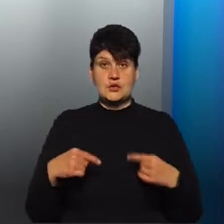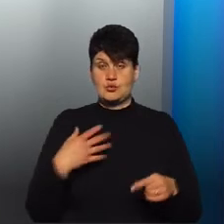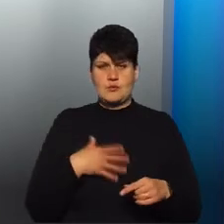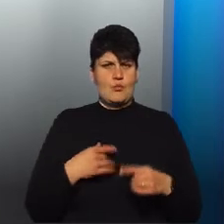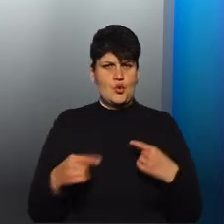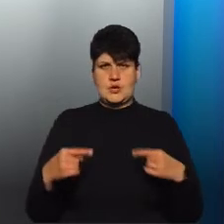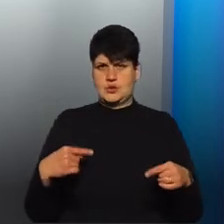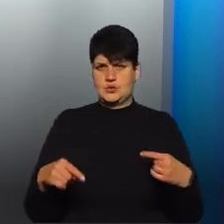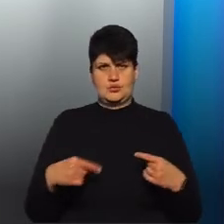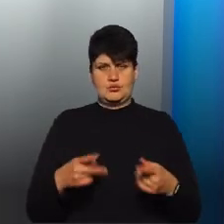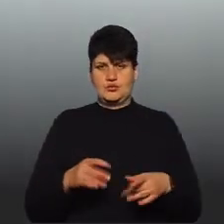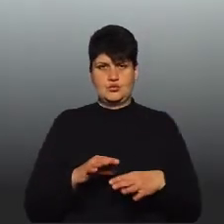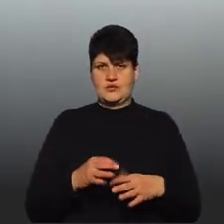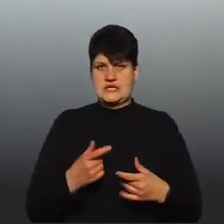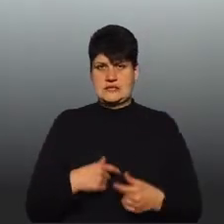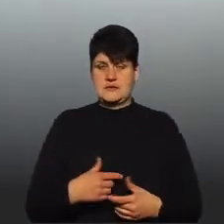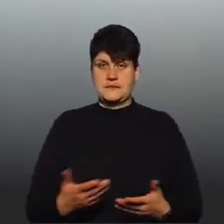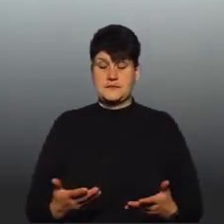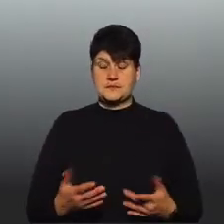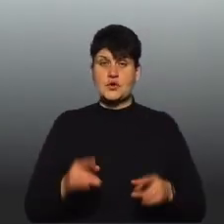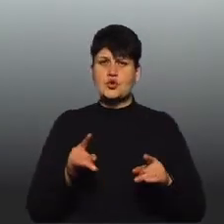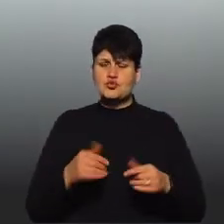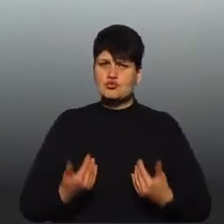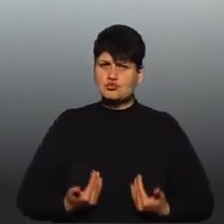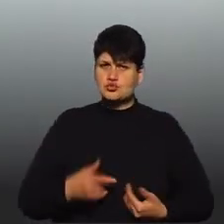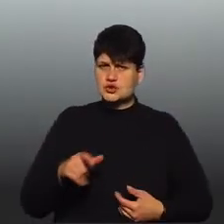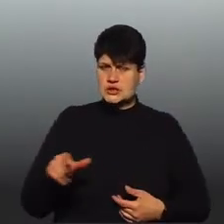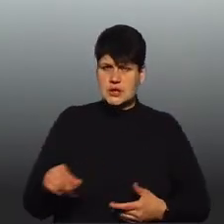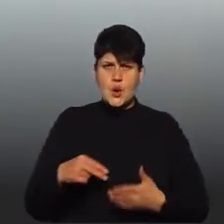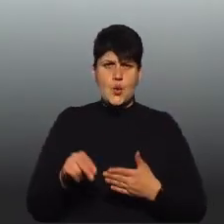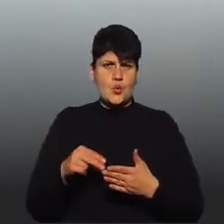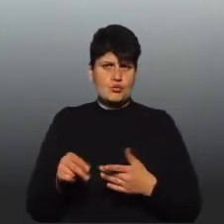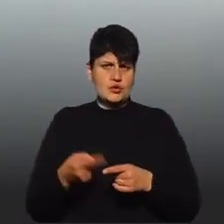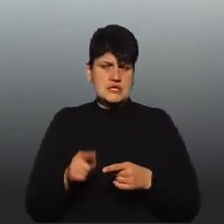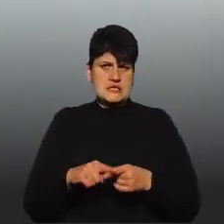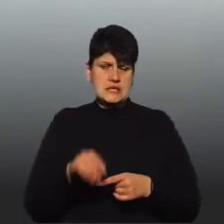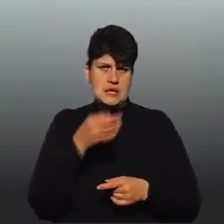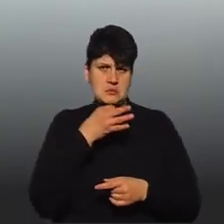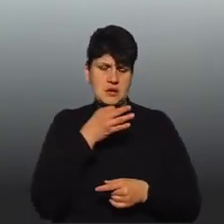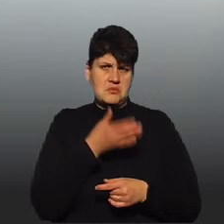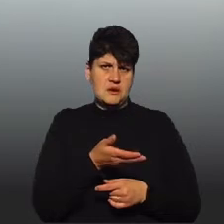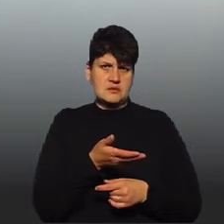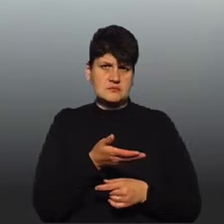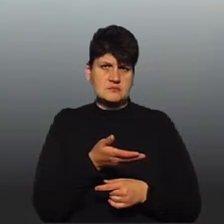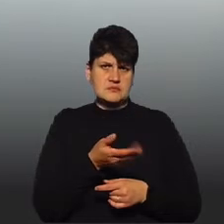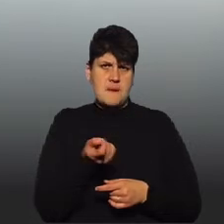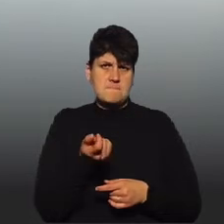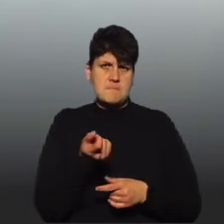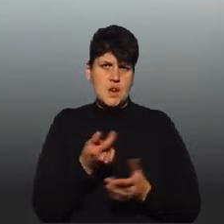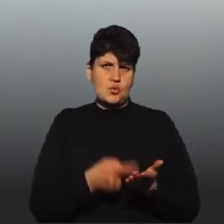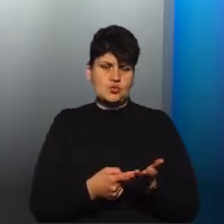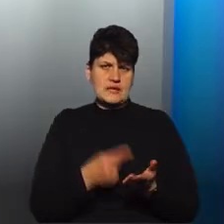по-різному поводити. Чому жителі зазвичай купують ці препарати з такою малою доказовою